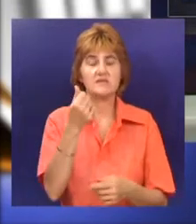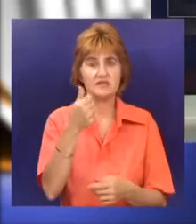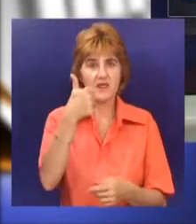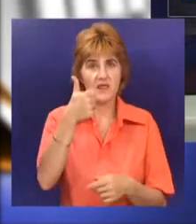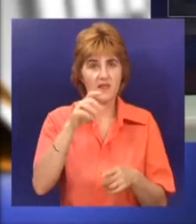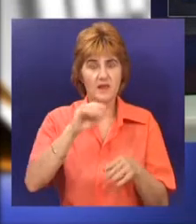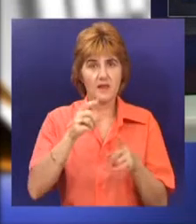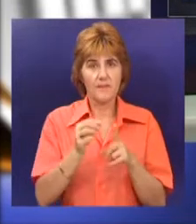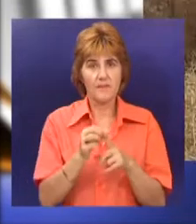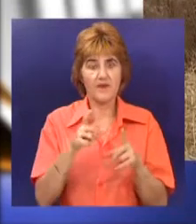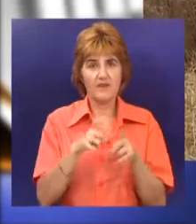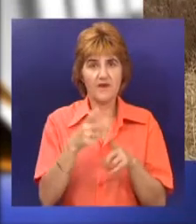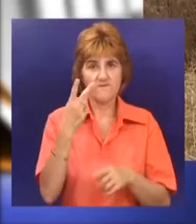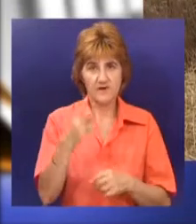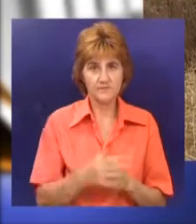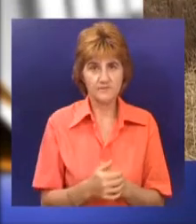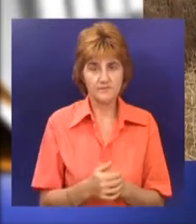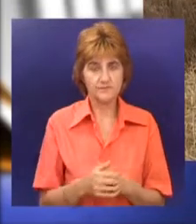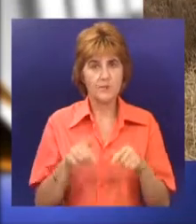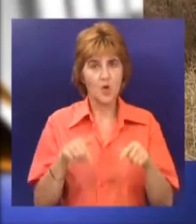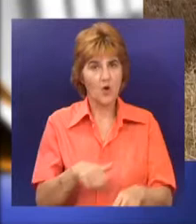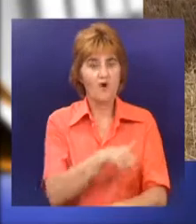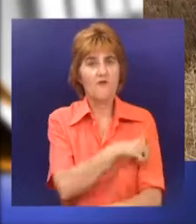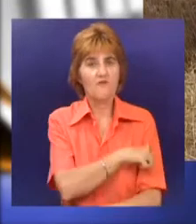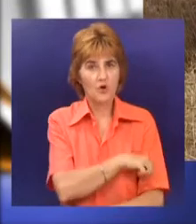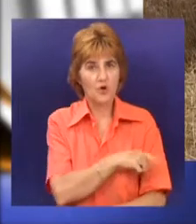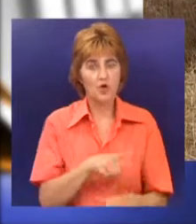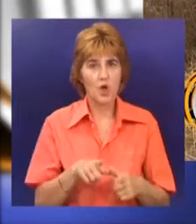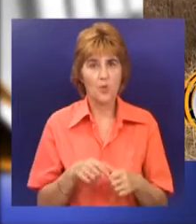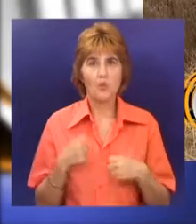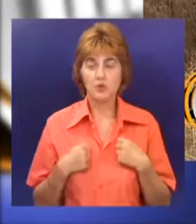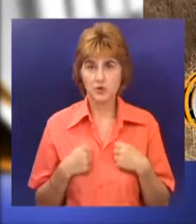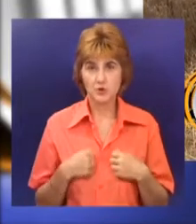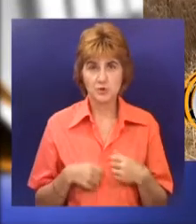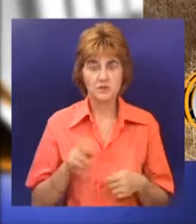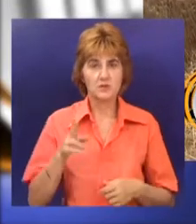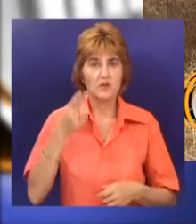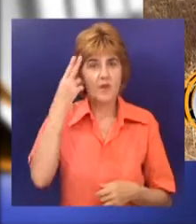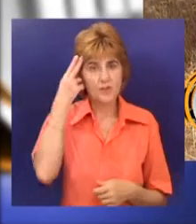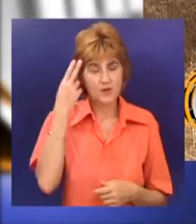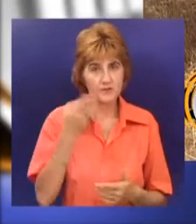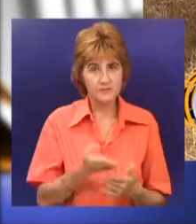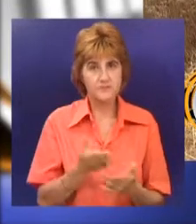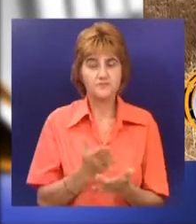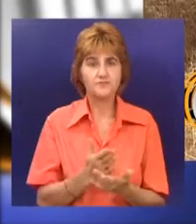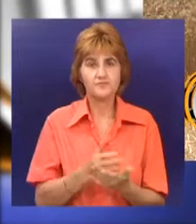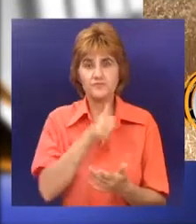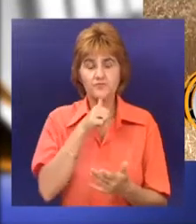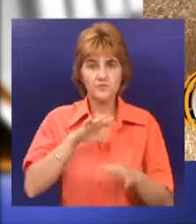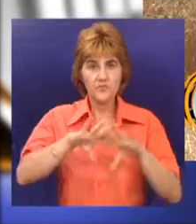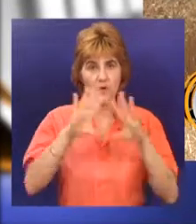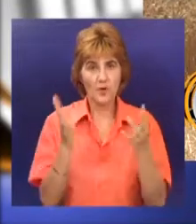kilogramu sa PDV-om. Pšenica je u ovogodišnjoj žetvi u Subotici bila najzastupljenija kultura, a skinuta je